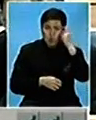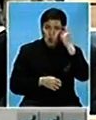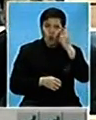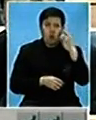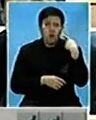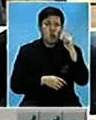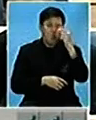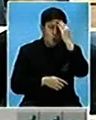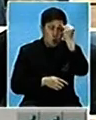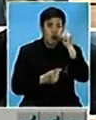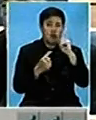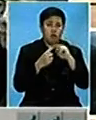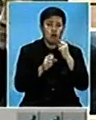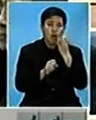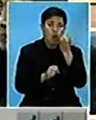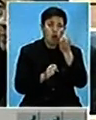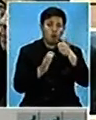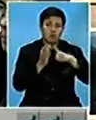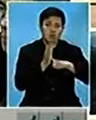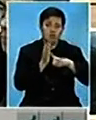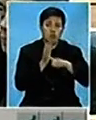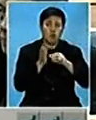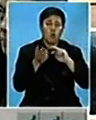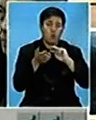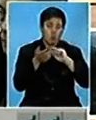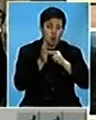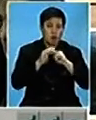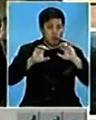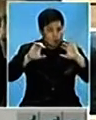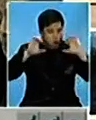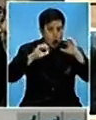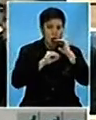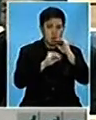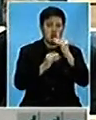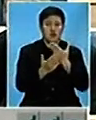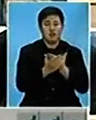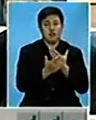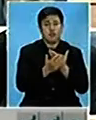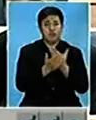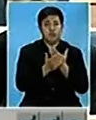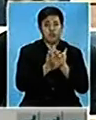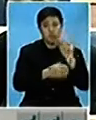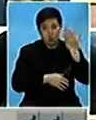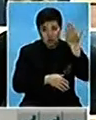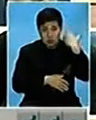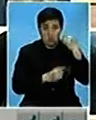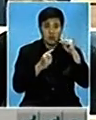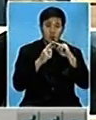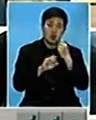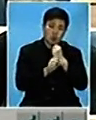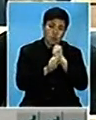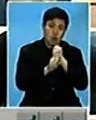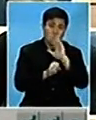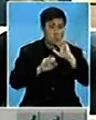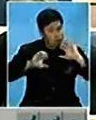ชน์เพราะการจำนำข้าวนี่เป็นวิธีการที่รัฐบาลกำหนดราคาในอดีตที่ผ่านมาการปฏิบัติของรัฐ